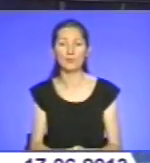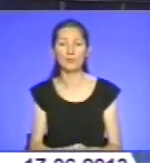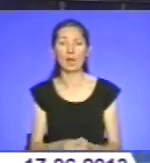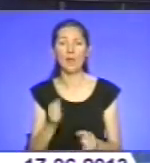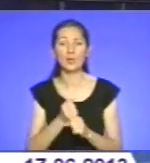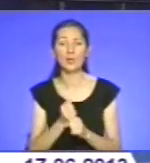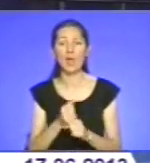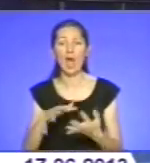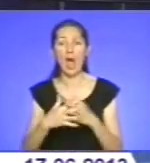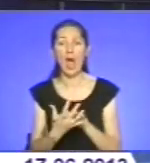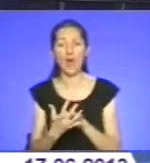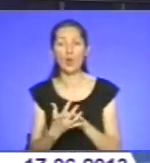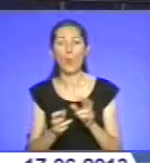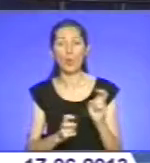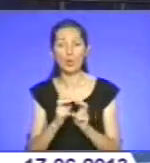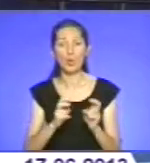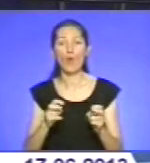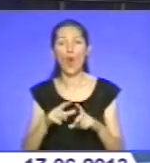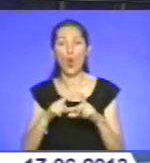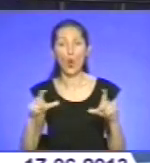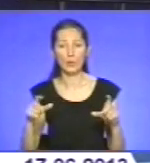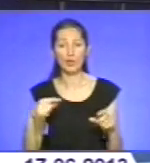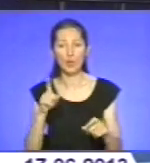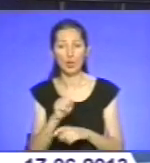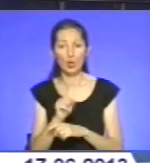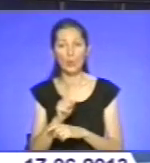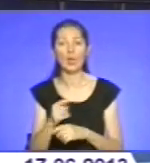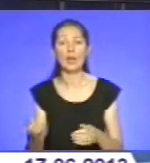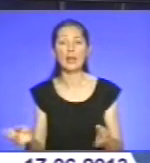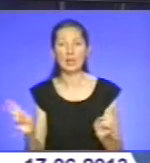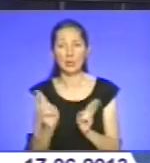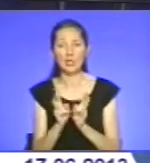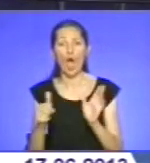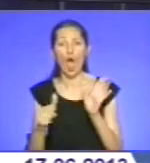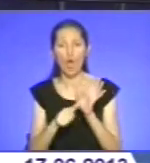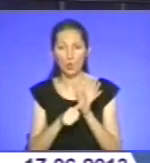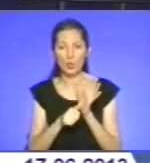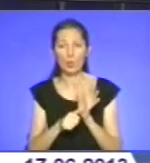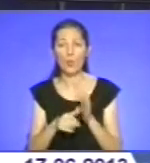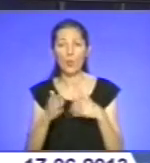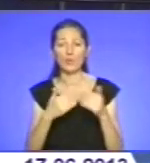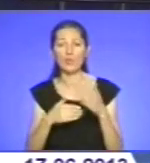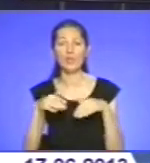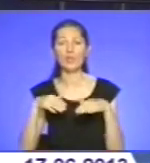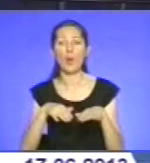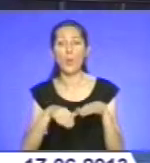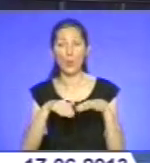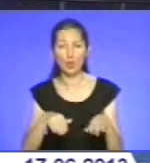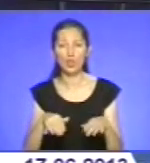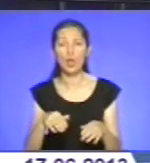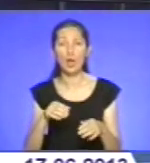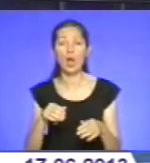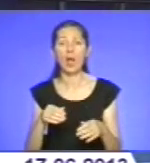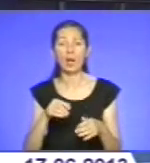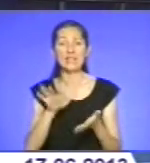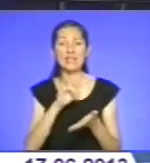Працівники агропромислового комплексу Тернопільщини 15 червня зібрались на 6-ту професійну прощу до Марійського духовного центру «Зарваниця». Молилися за